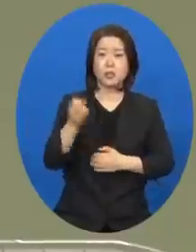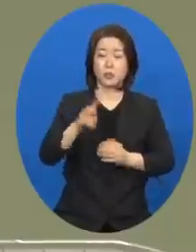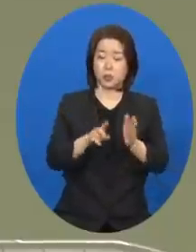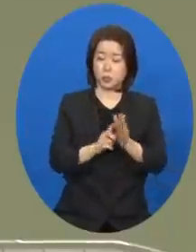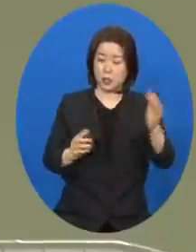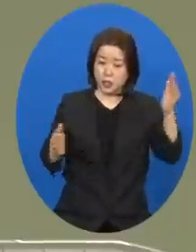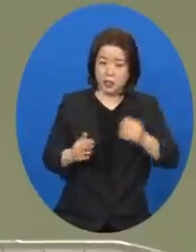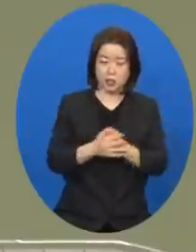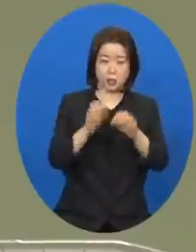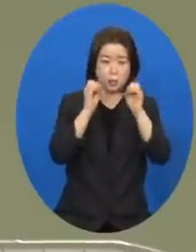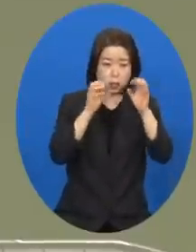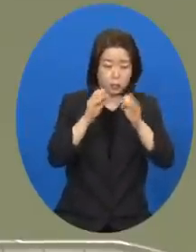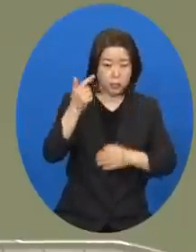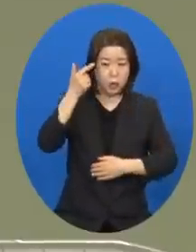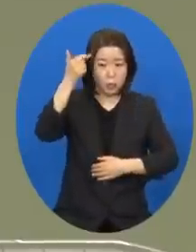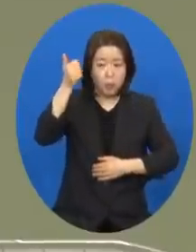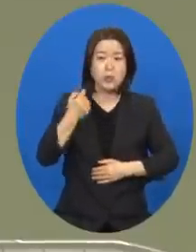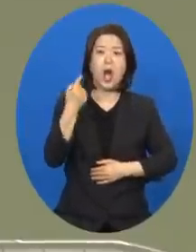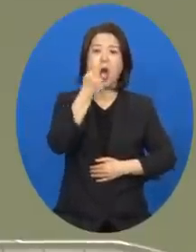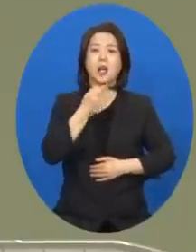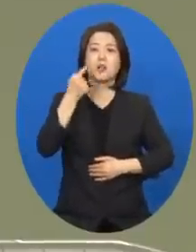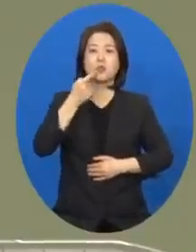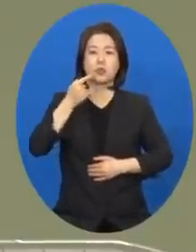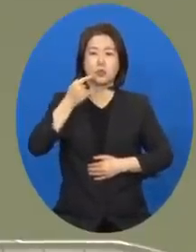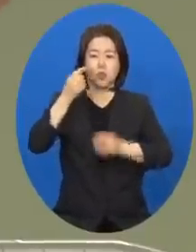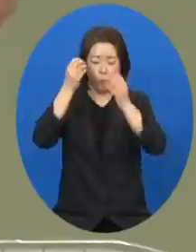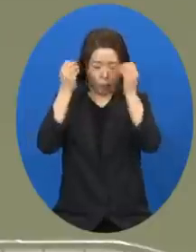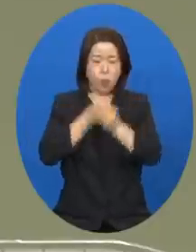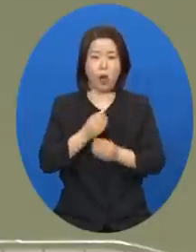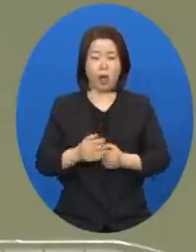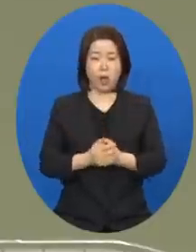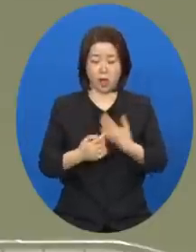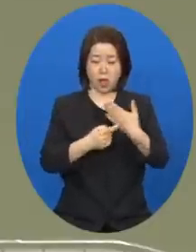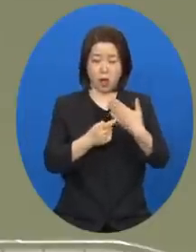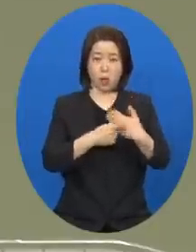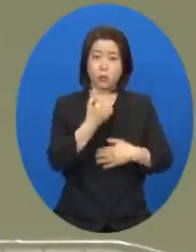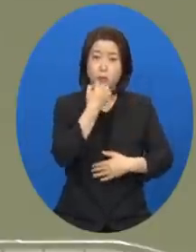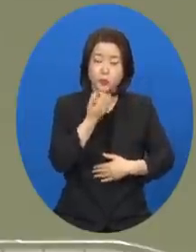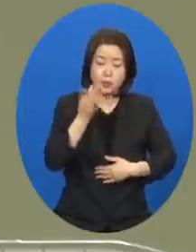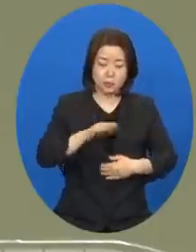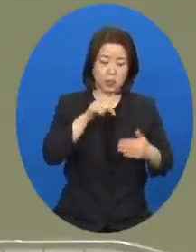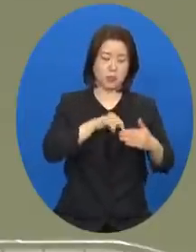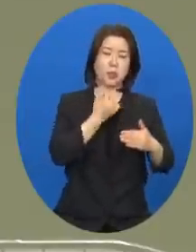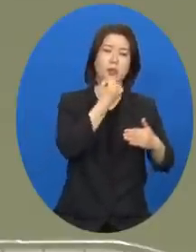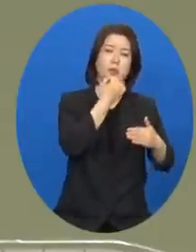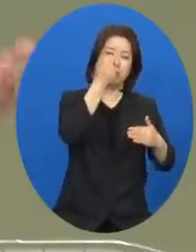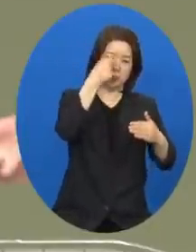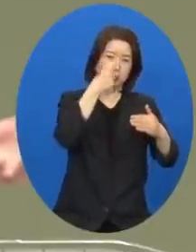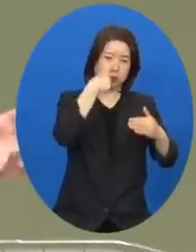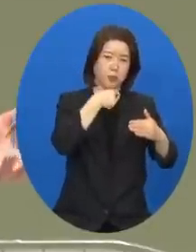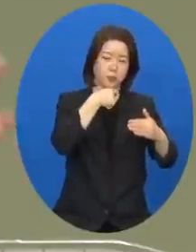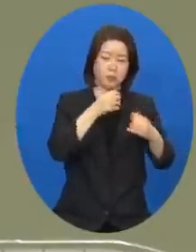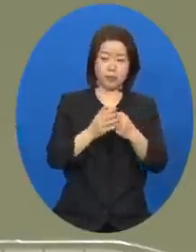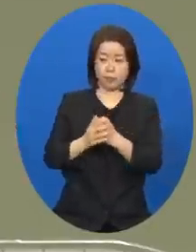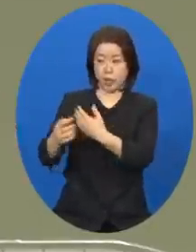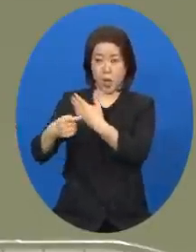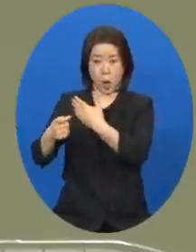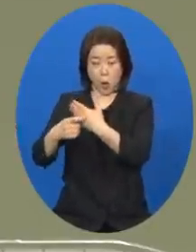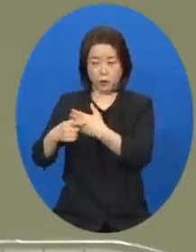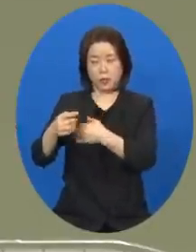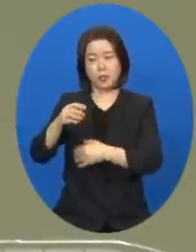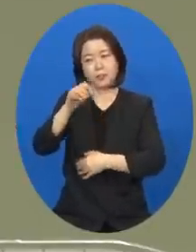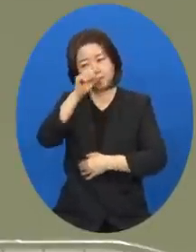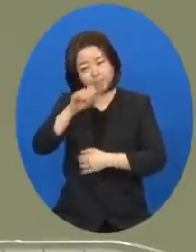신학생이고 전도사고 목사인 줄 알았어요. 겉으로는 웃지만 속으로는 울고 겉으로는 착하지만